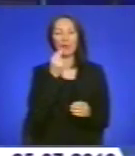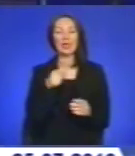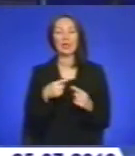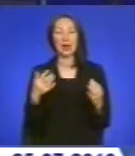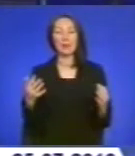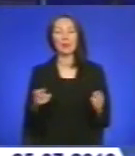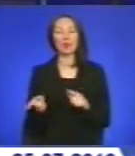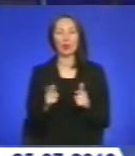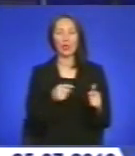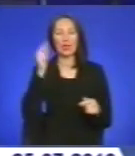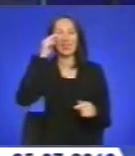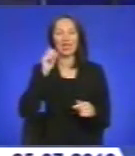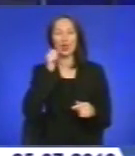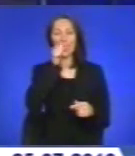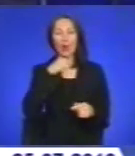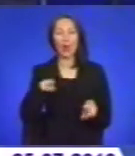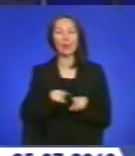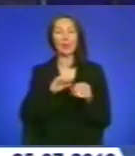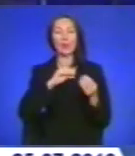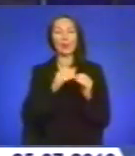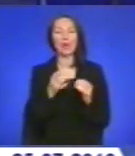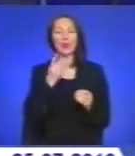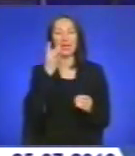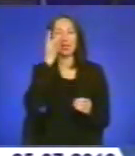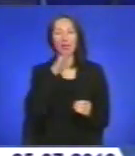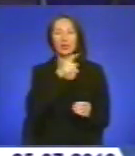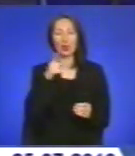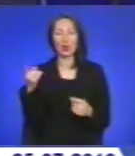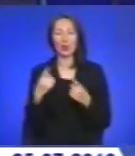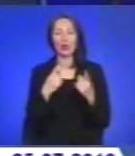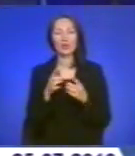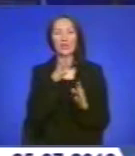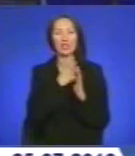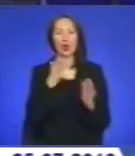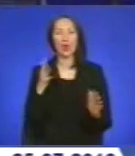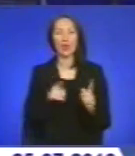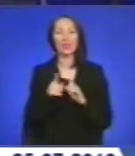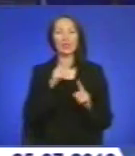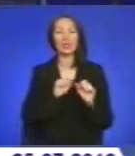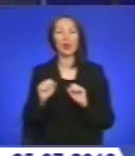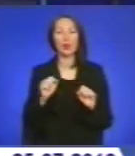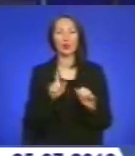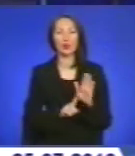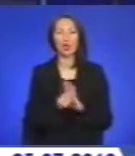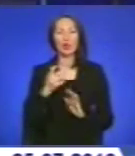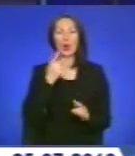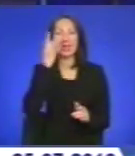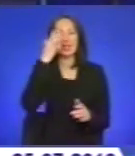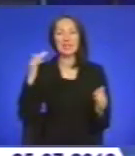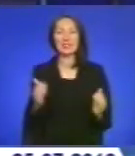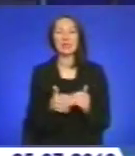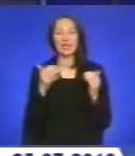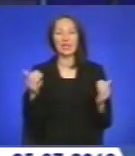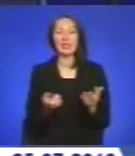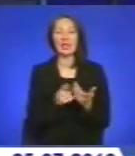року. Такі проблеми літнього сезону обговорювали на черговому засіданні уряду. Спочатку літа збільшилась кількість спалахів